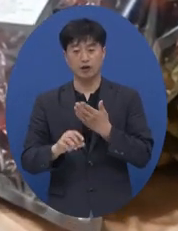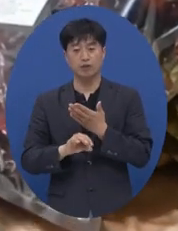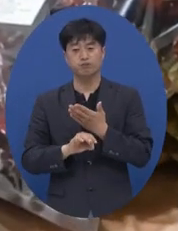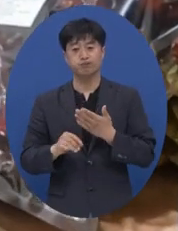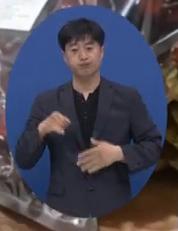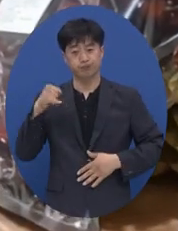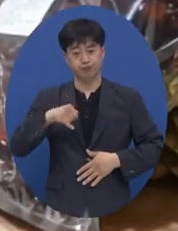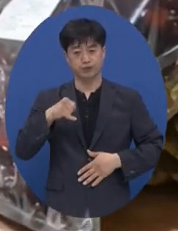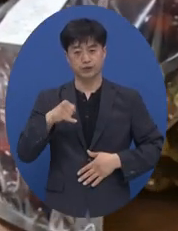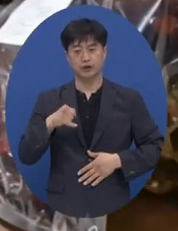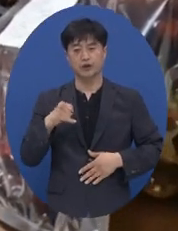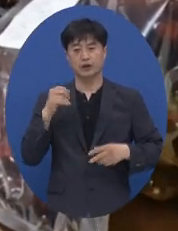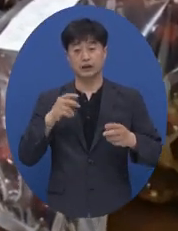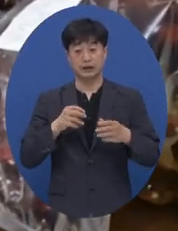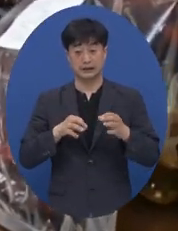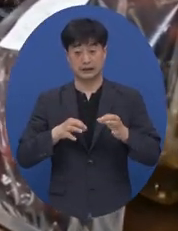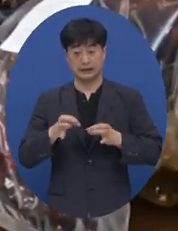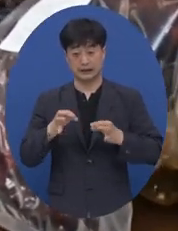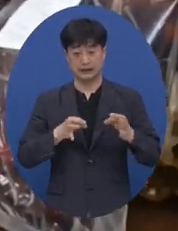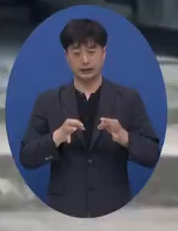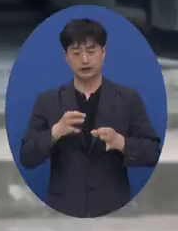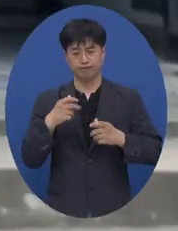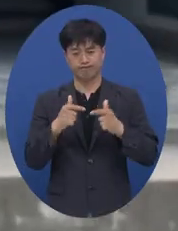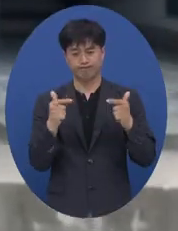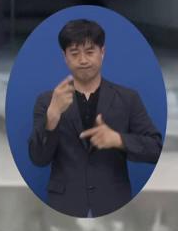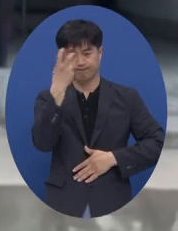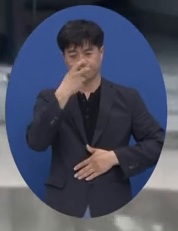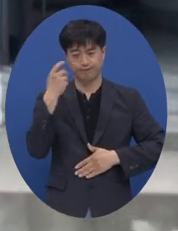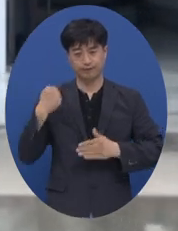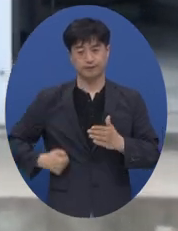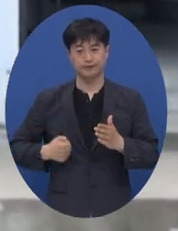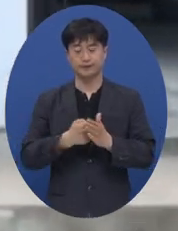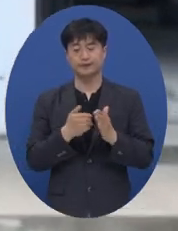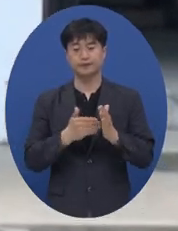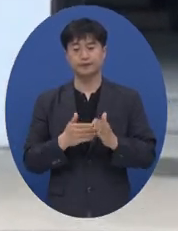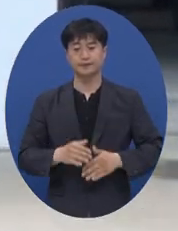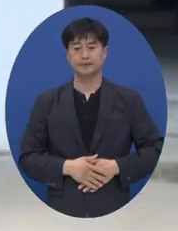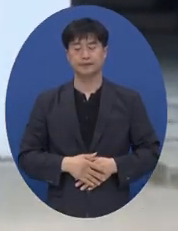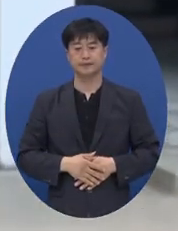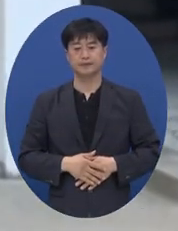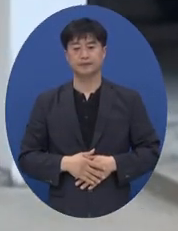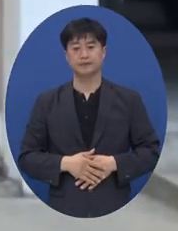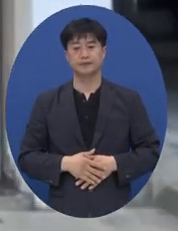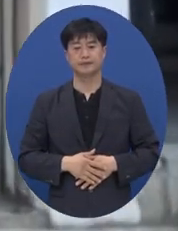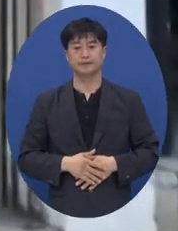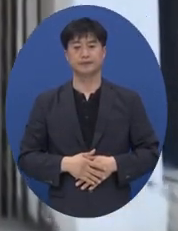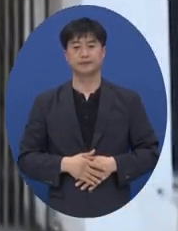불량 업소에 대한 확대 수사도 진행하기로 했습니다. 경기주TV 한선지입니다.